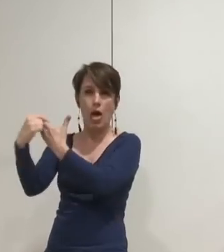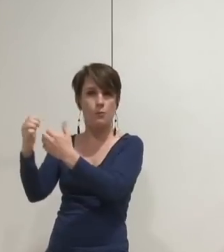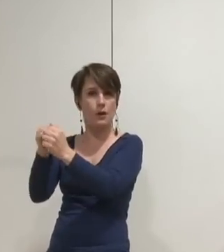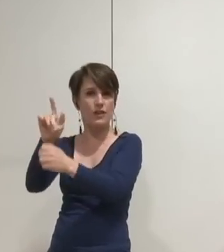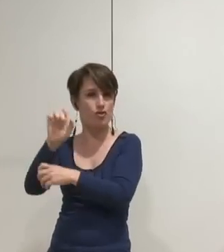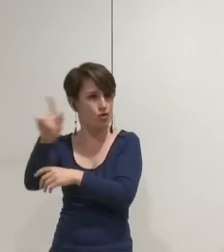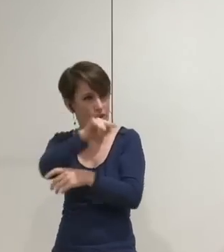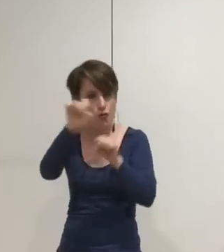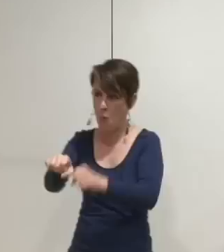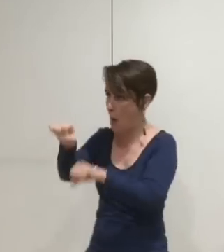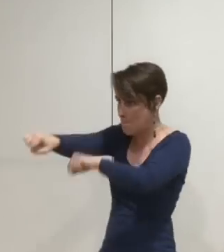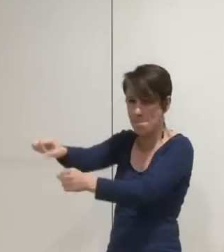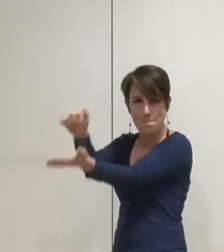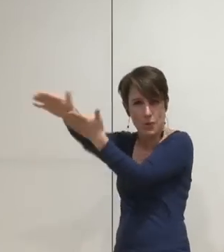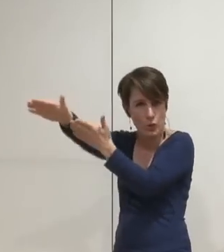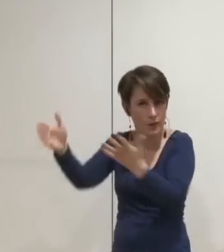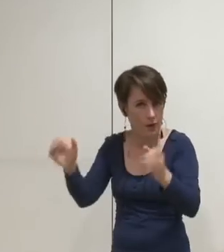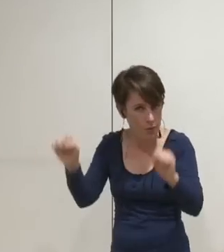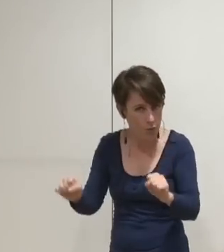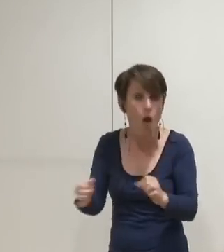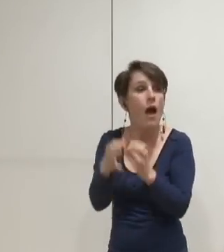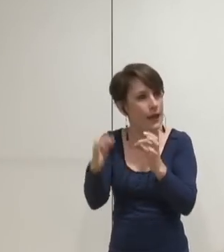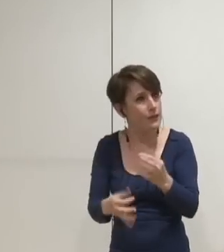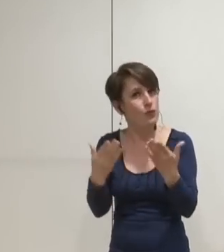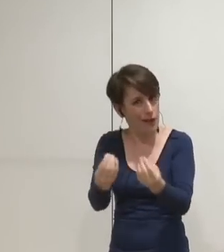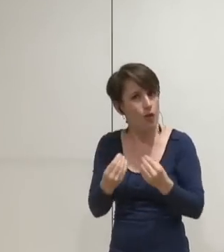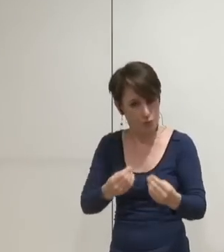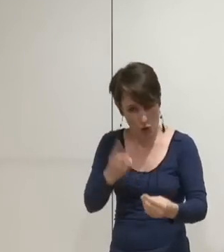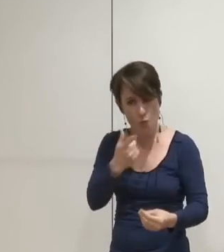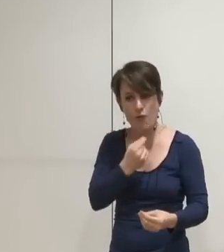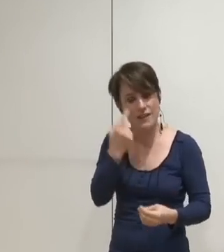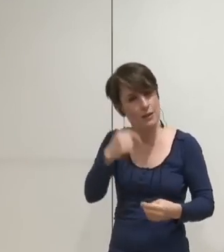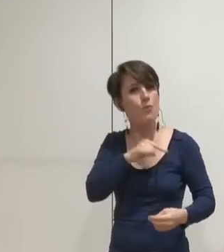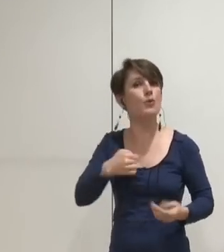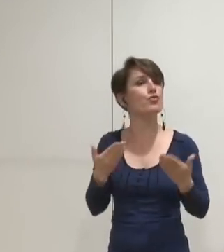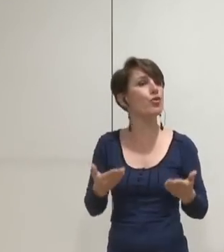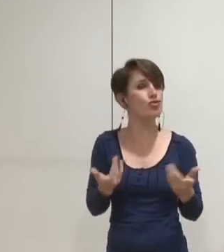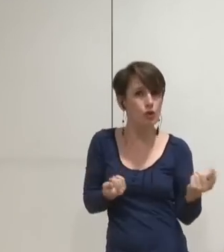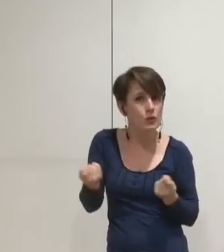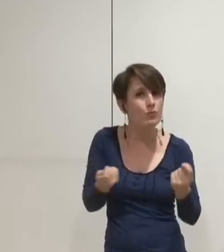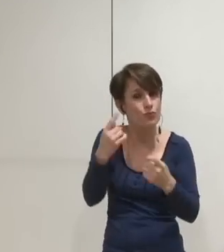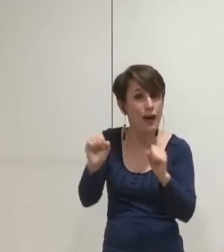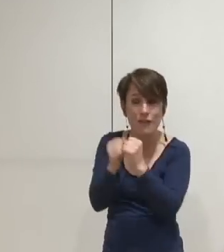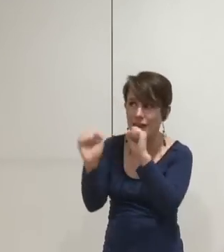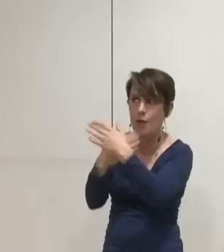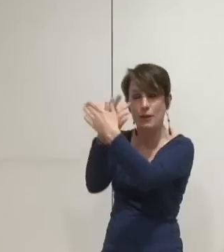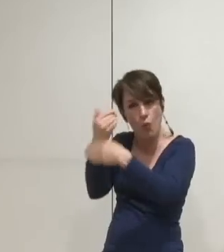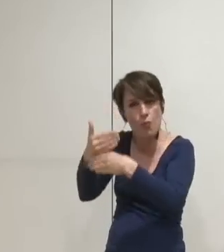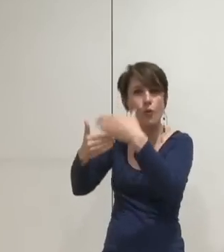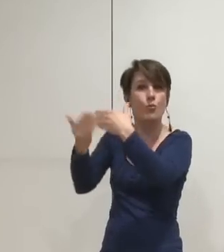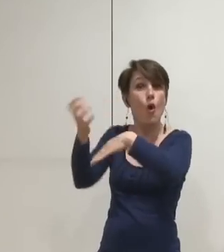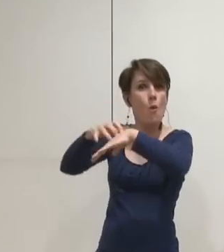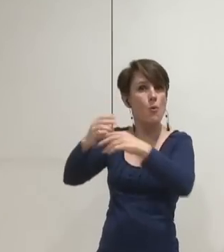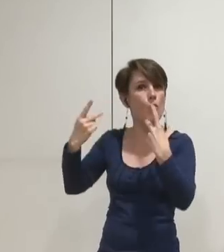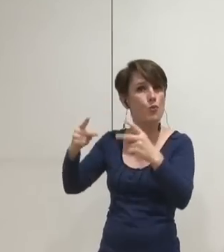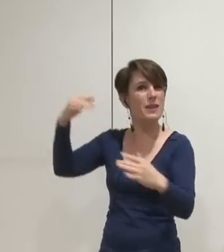publique GG ce qui nous aurait grandement facilité la tâche dans le chantier que nous entreprenons actuellement à la Métro pour construire le pôle public de l'énergie